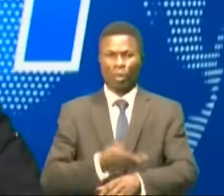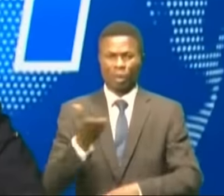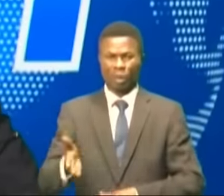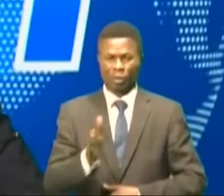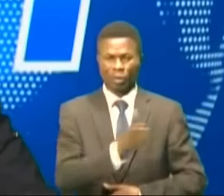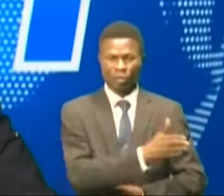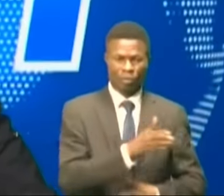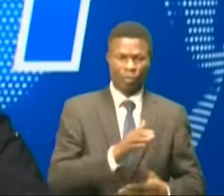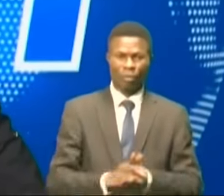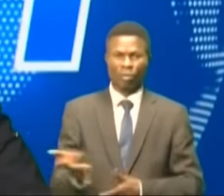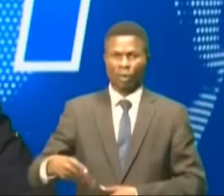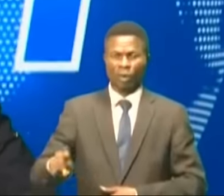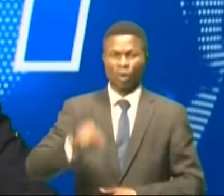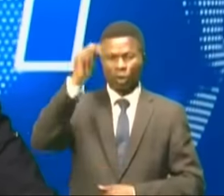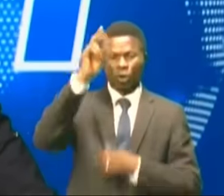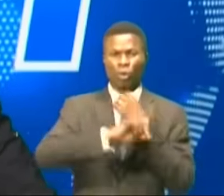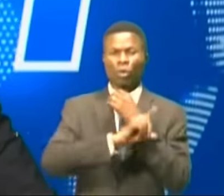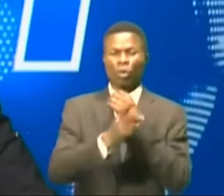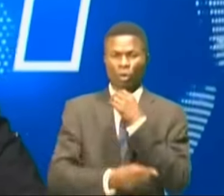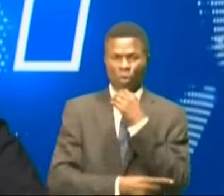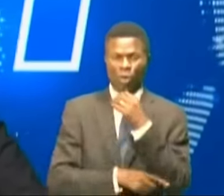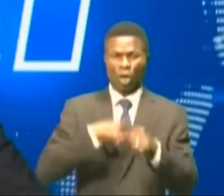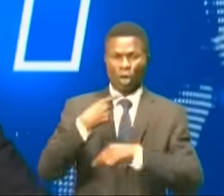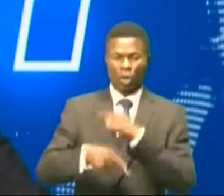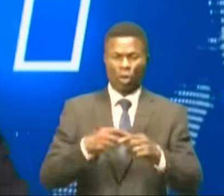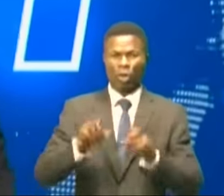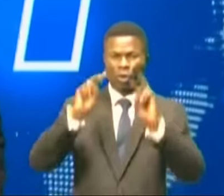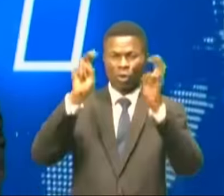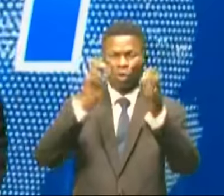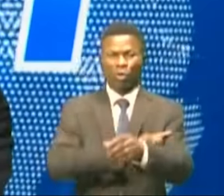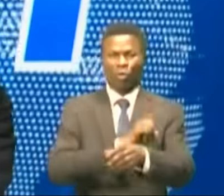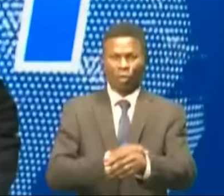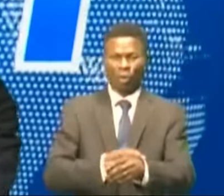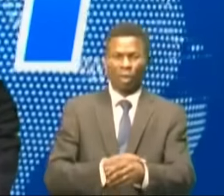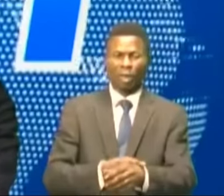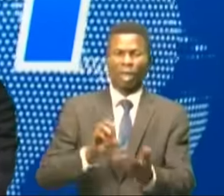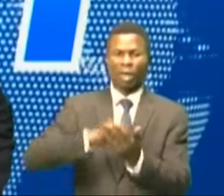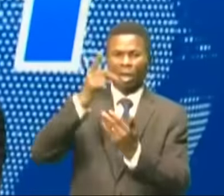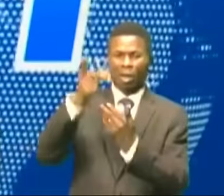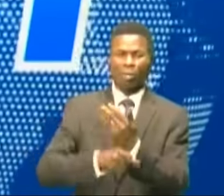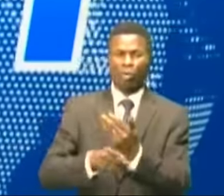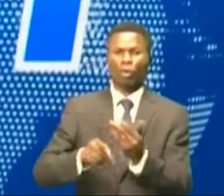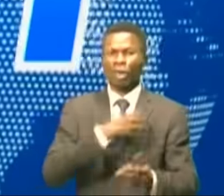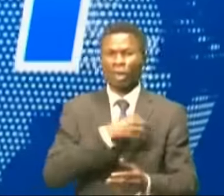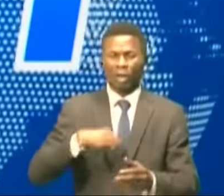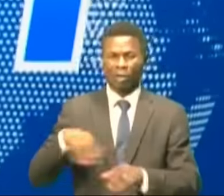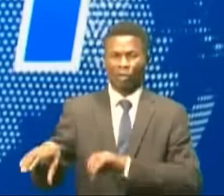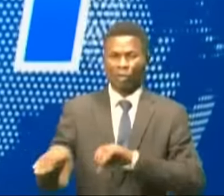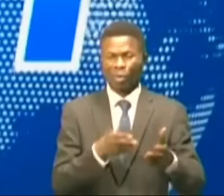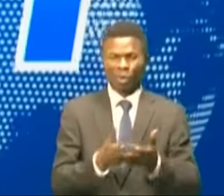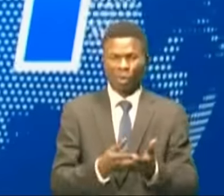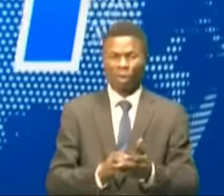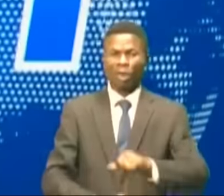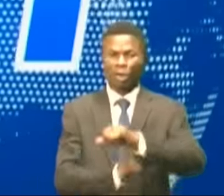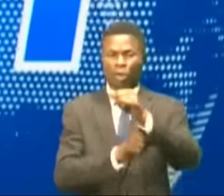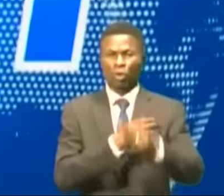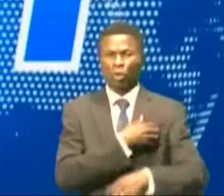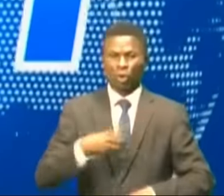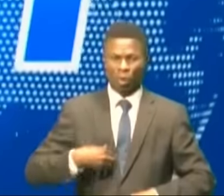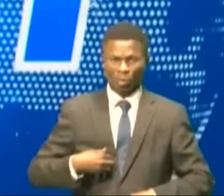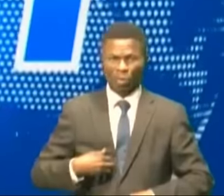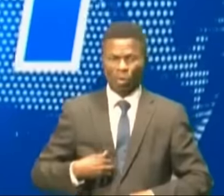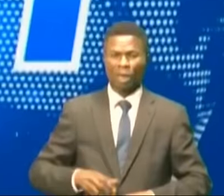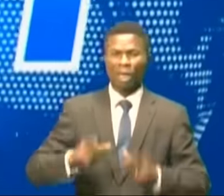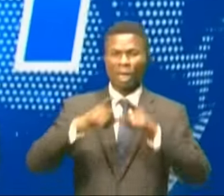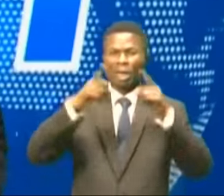Restons toujours dans la province du Nord Kivu. Lancement à Goma du projet Femmes en Action. Ces projets visent à soutenir les femmes de l'espace Grand